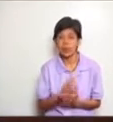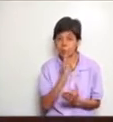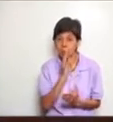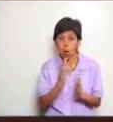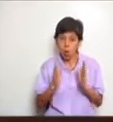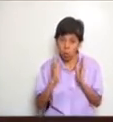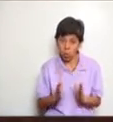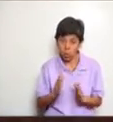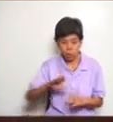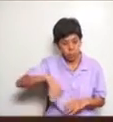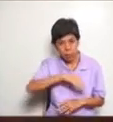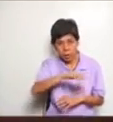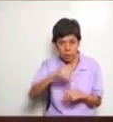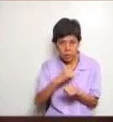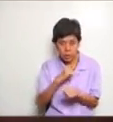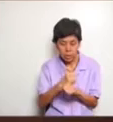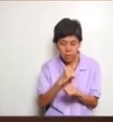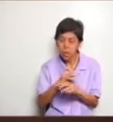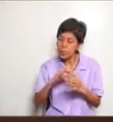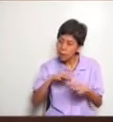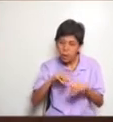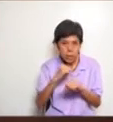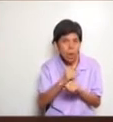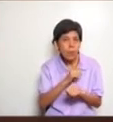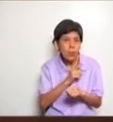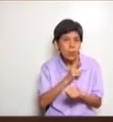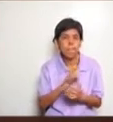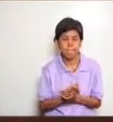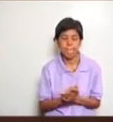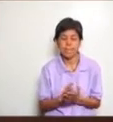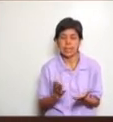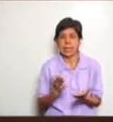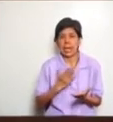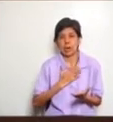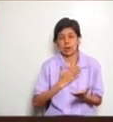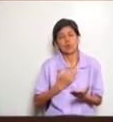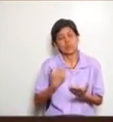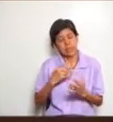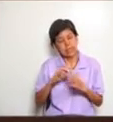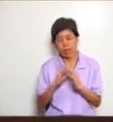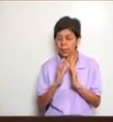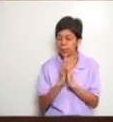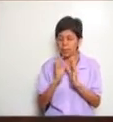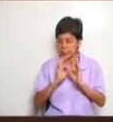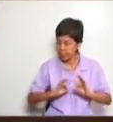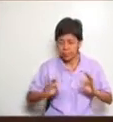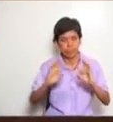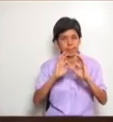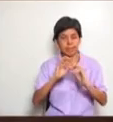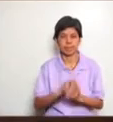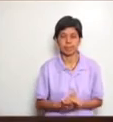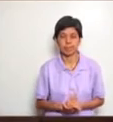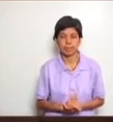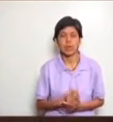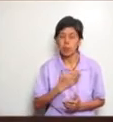ตราบใดที่มนุยังไม่บนลุ พระอร Gladf partirตราบนั้เราอย ภายใ tea ส่งสัษิต ไม่ระดบใดกระดับหนึ่